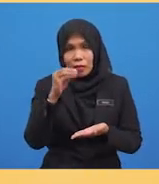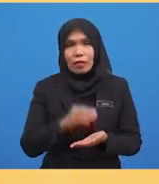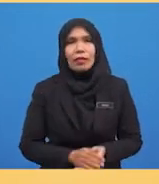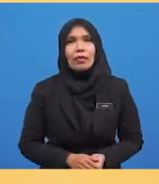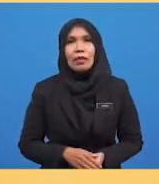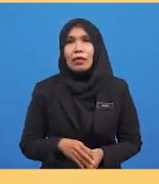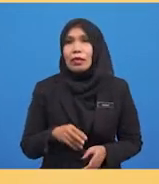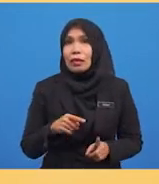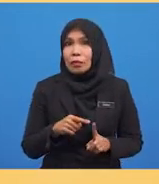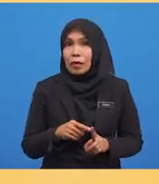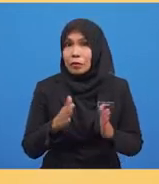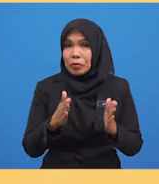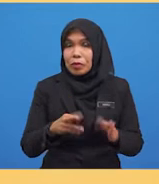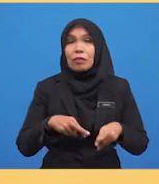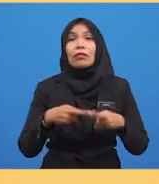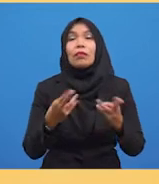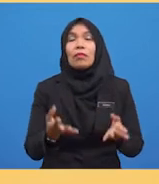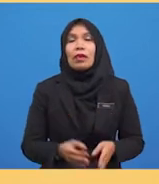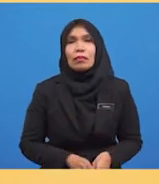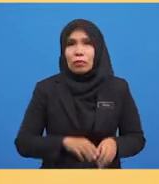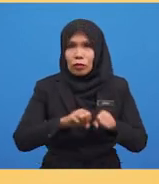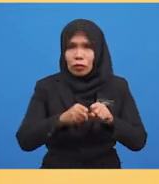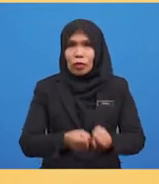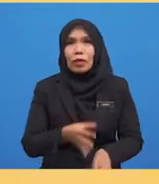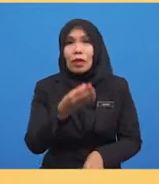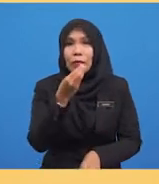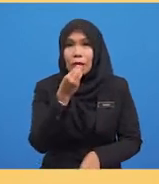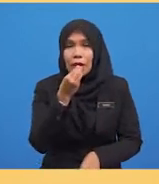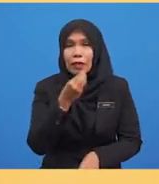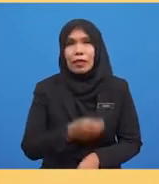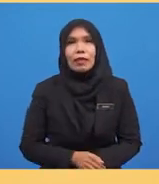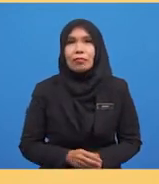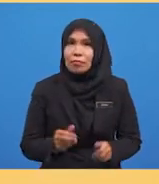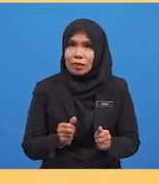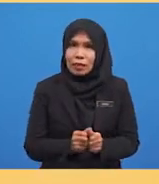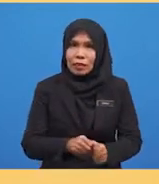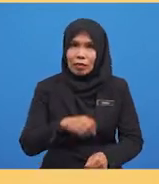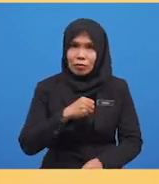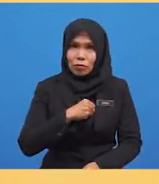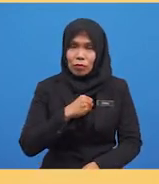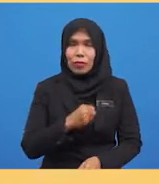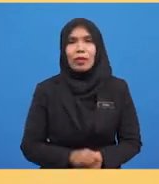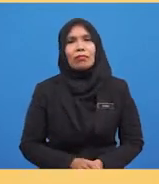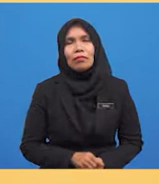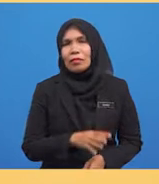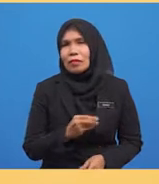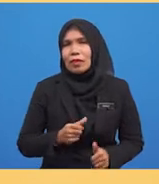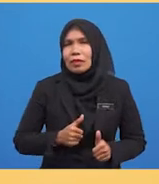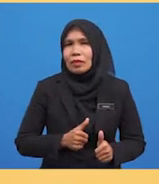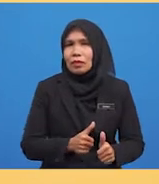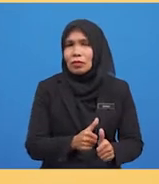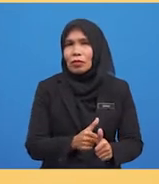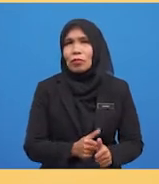selera agar makan secara sopan dan mengikut tata cara yang